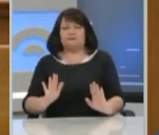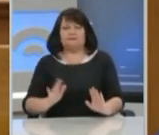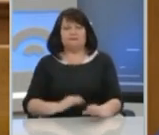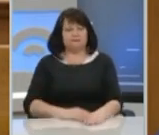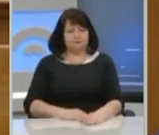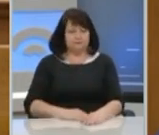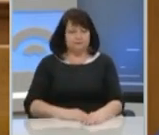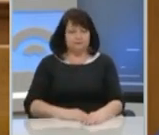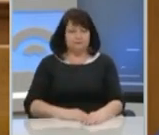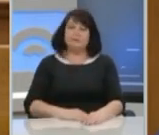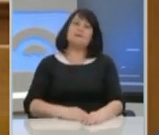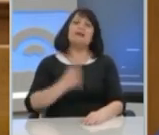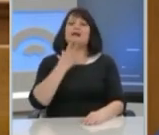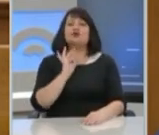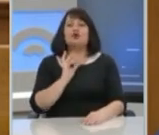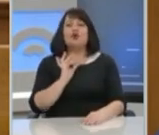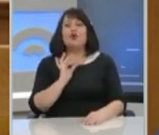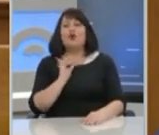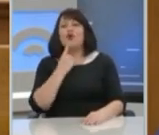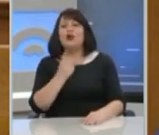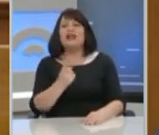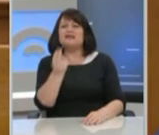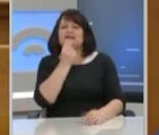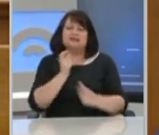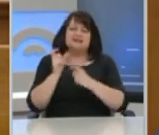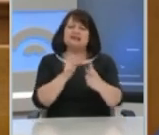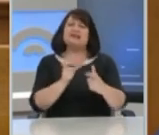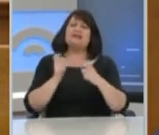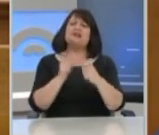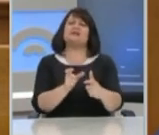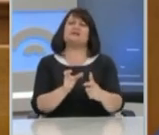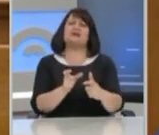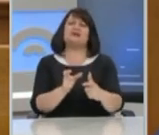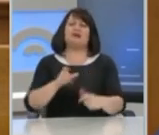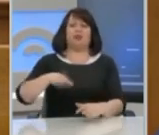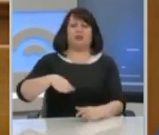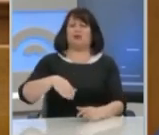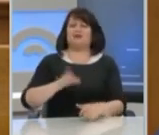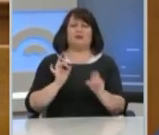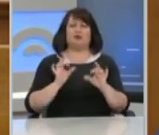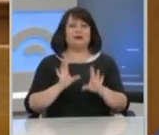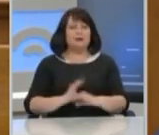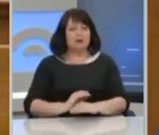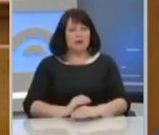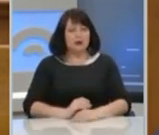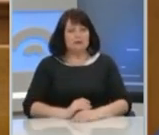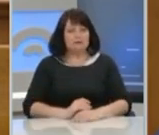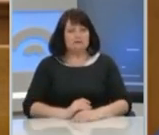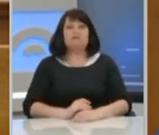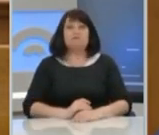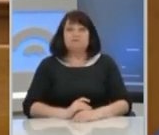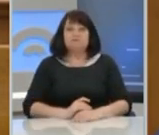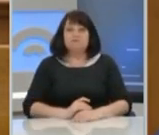Γι' αυτό και βγαίνετε δεξιά και αριστερά και λέτε συσίτια. Γι' αυτό και υποβαθμίζετε. Είναι και ιδεολογική